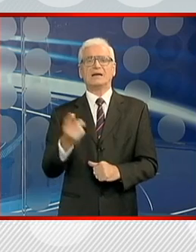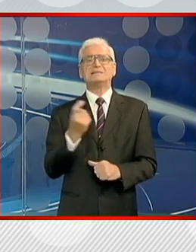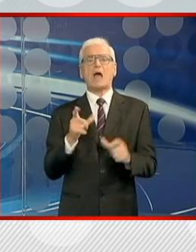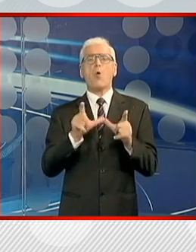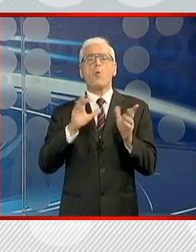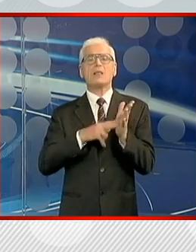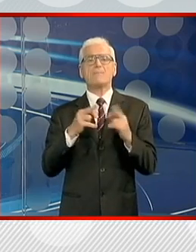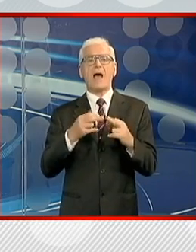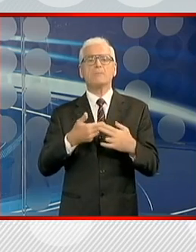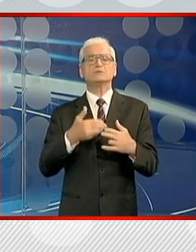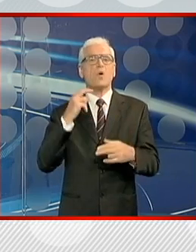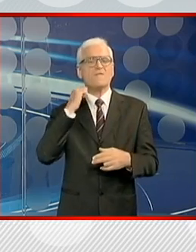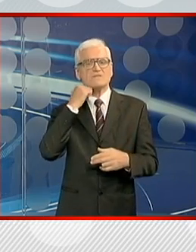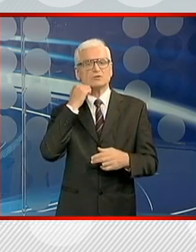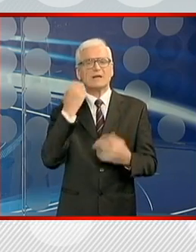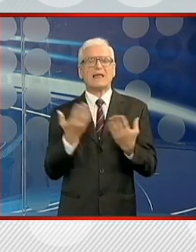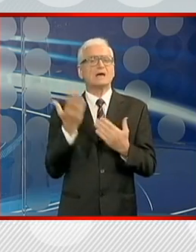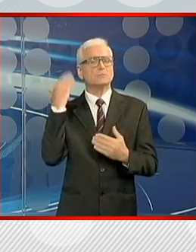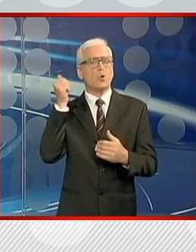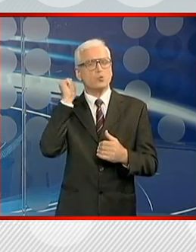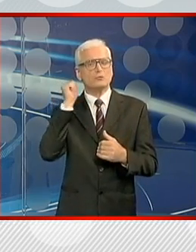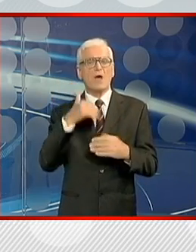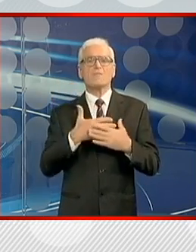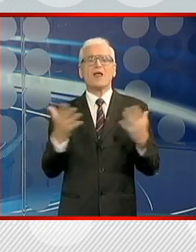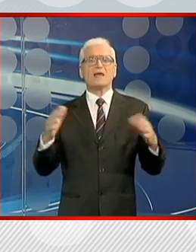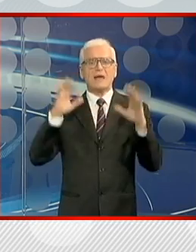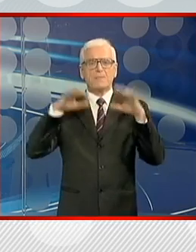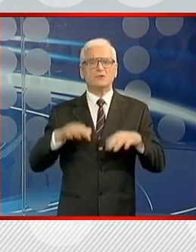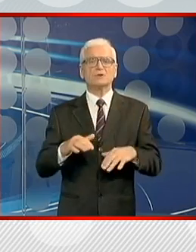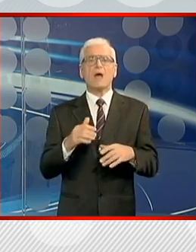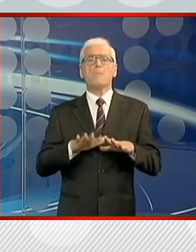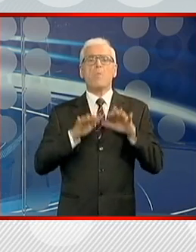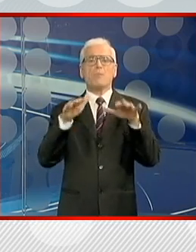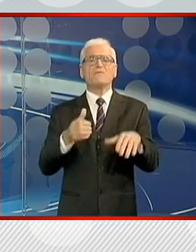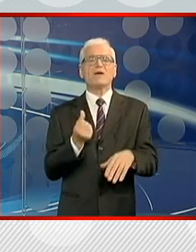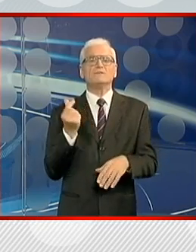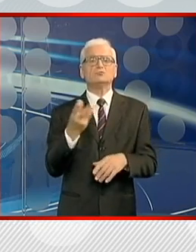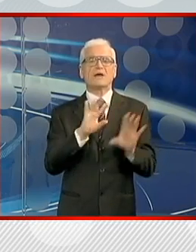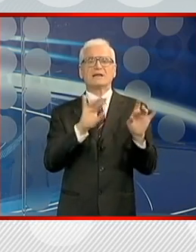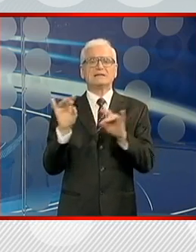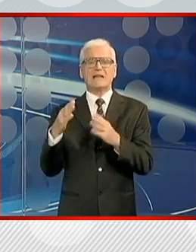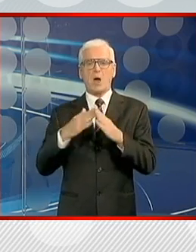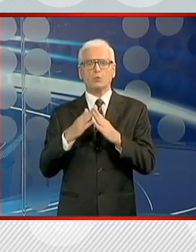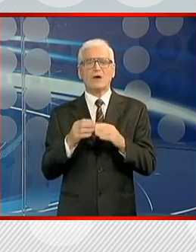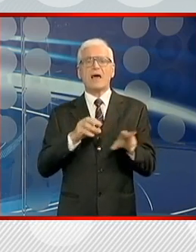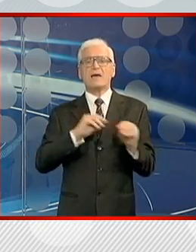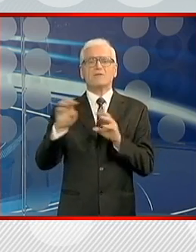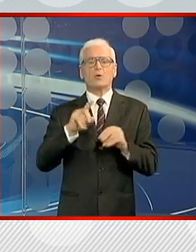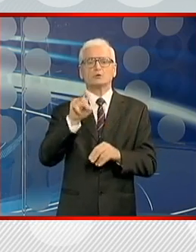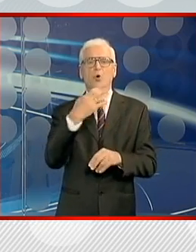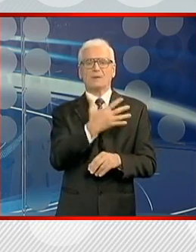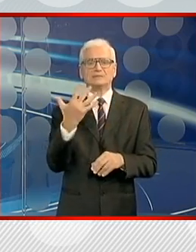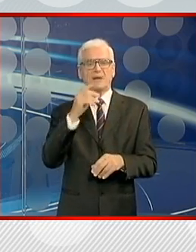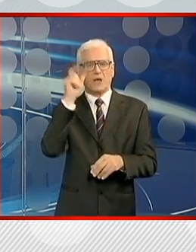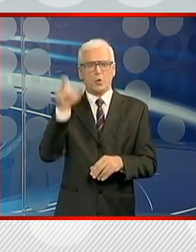Iz Uljme kod Vršca, gde je zbog jučerašnjih obilnih padavina poplavljeno više desetina kuća, evakuisano je